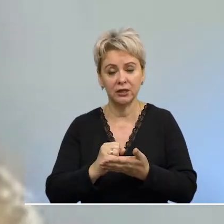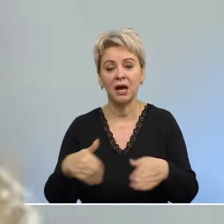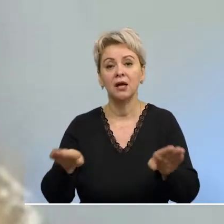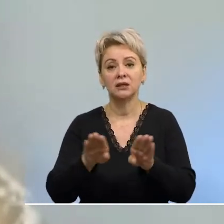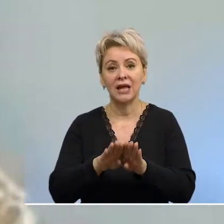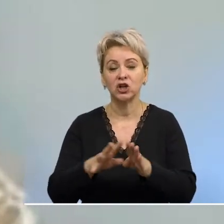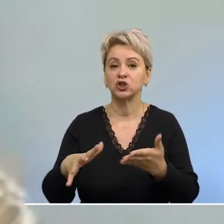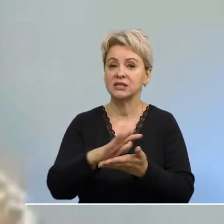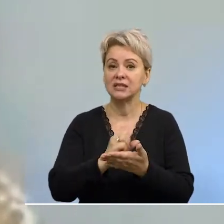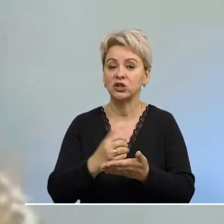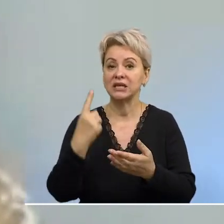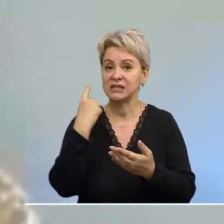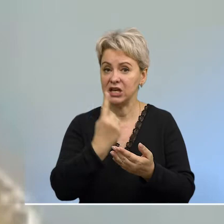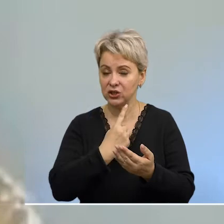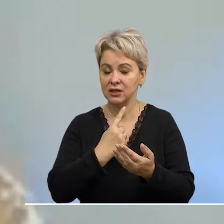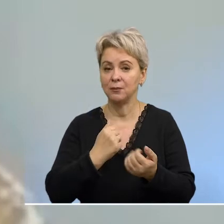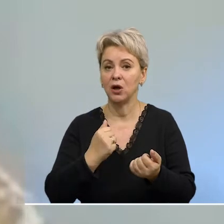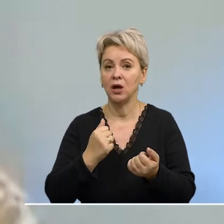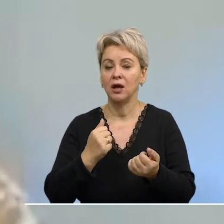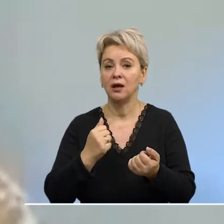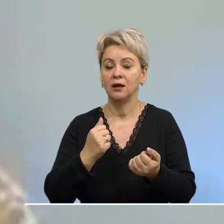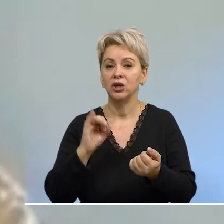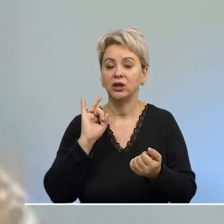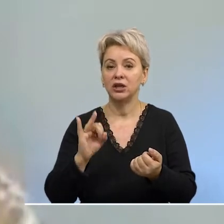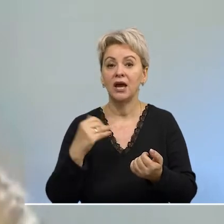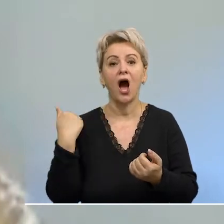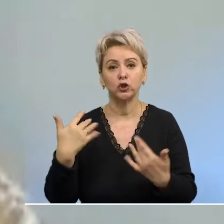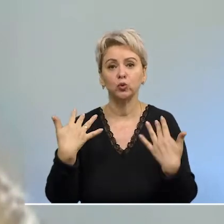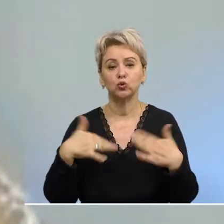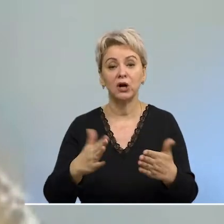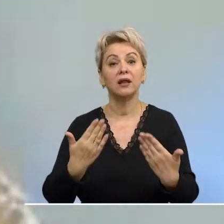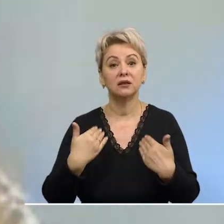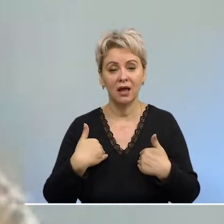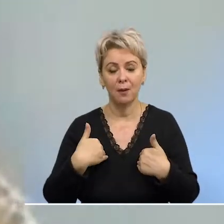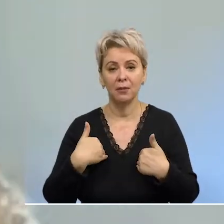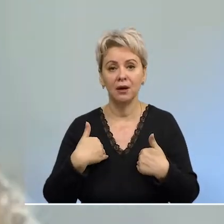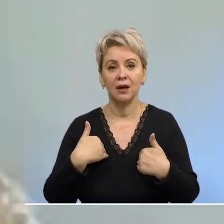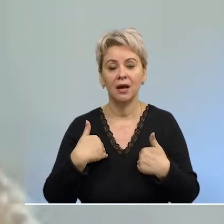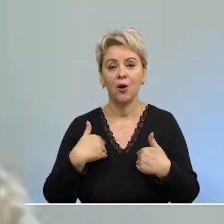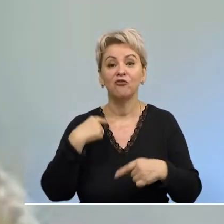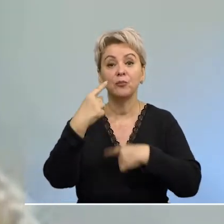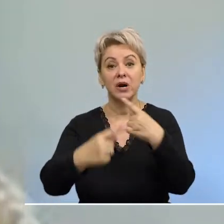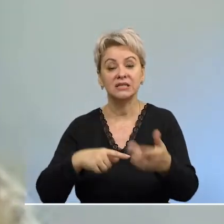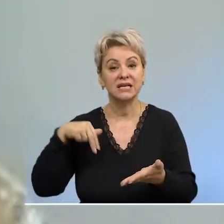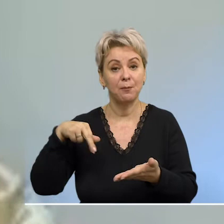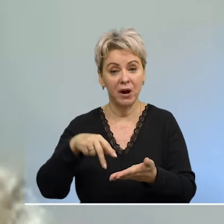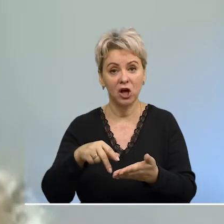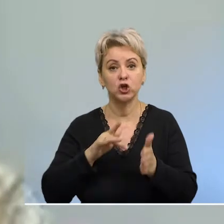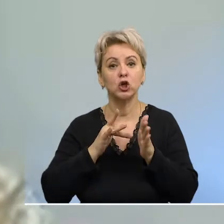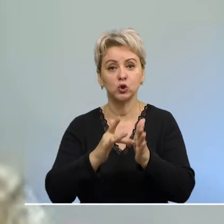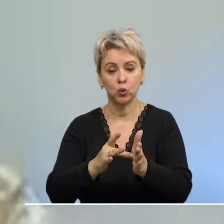нарушения, также с нарушением зрительной функции. И они уже на процессе